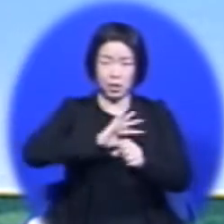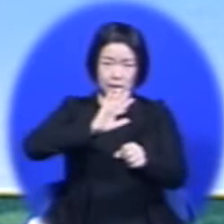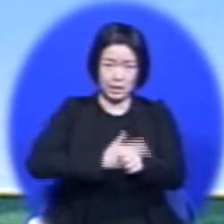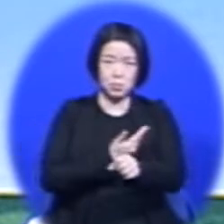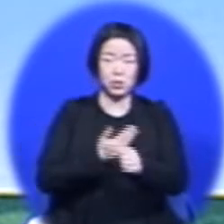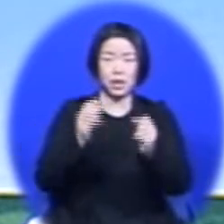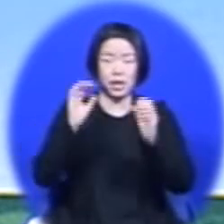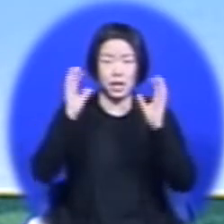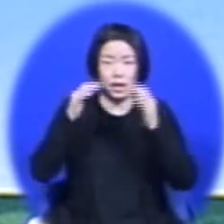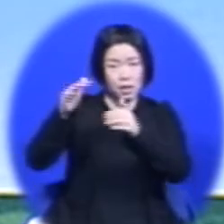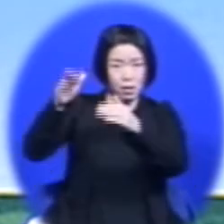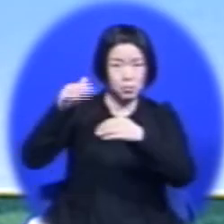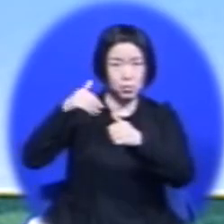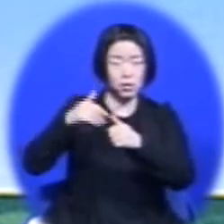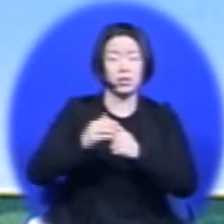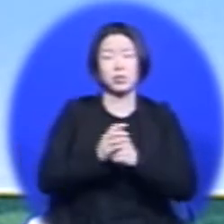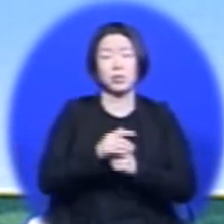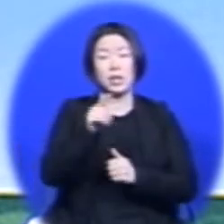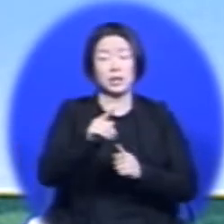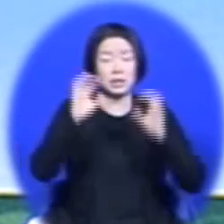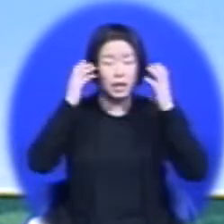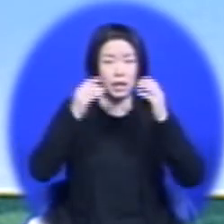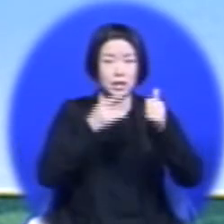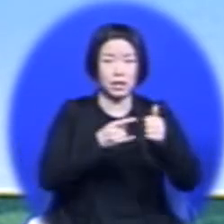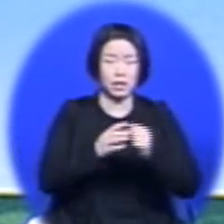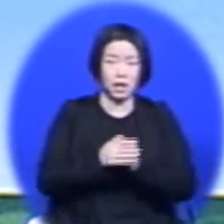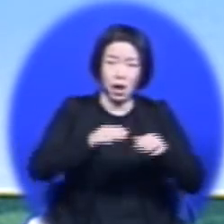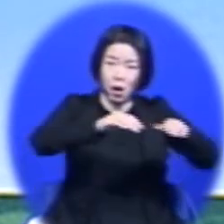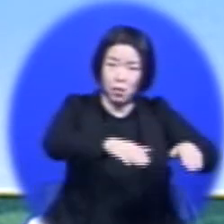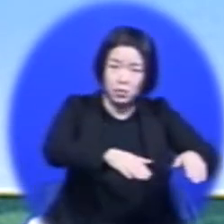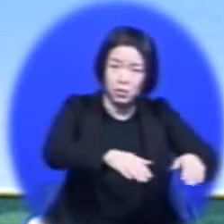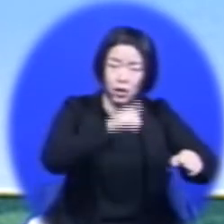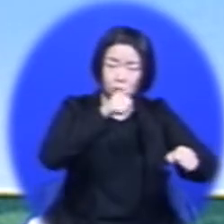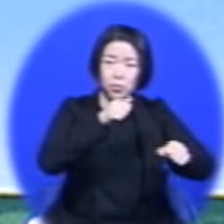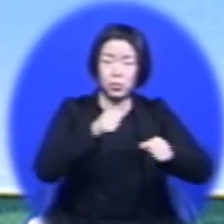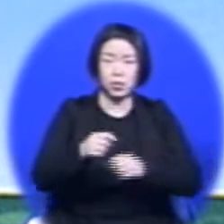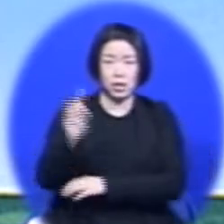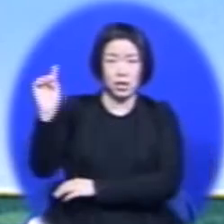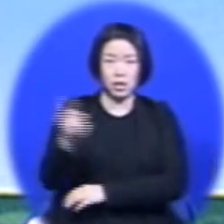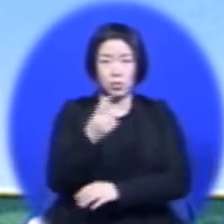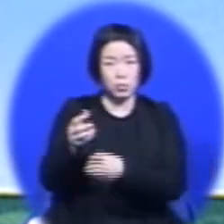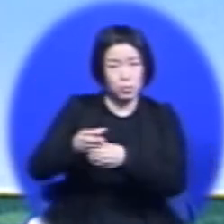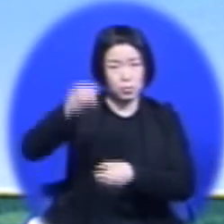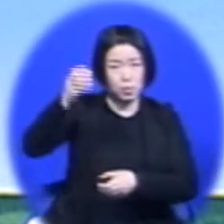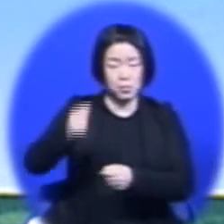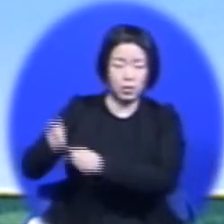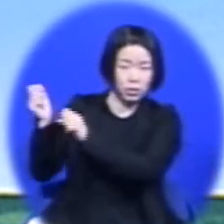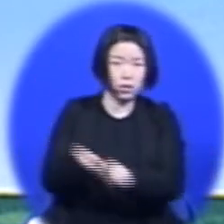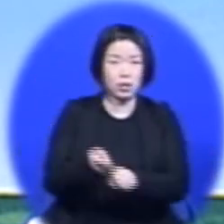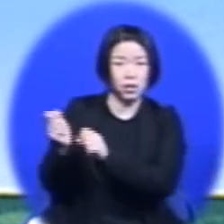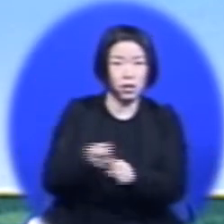아이들을 교무실에 불러다가 그 아이들에게 엎드려 뻗쳐를 시키고 야구방망이로 엉덩이를 때리고